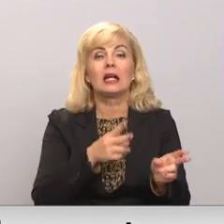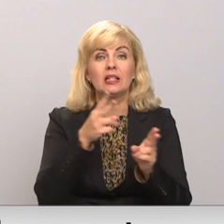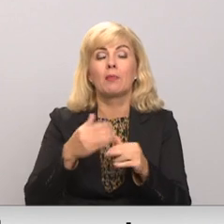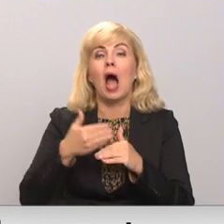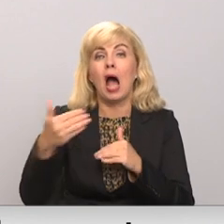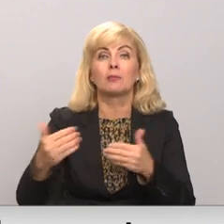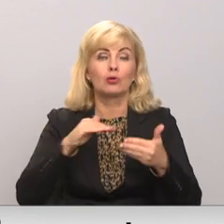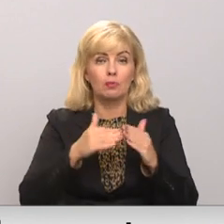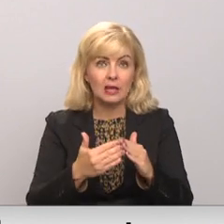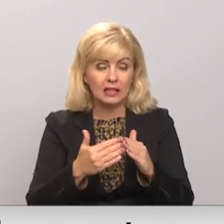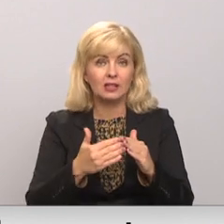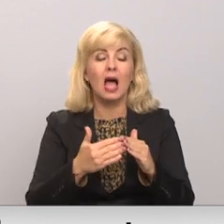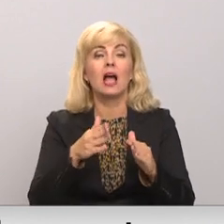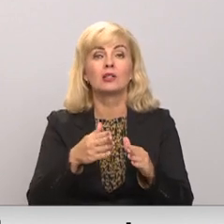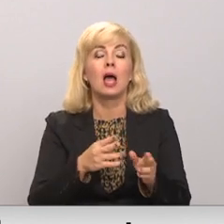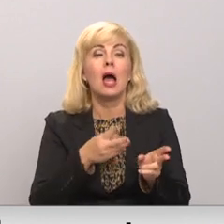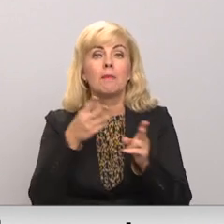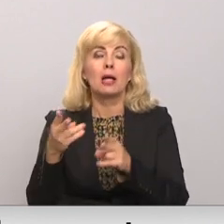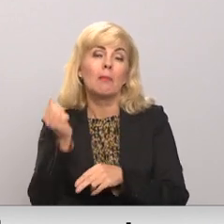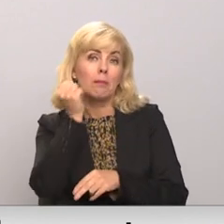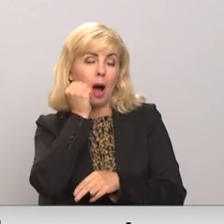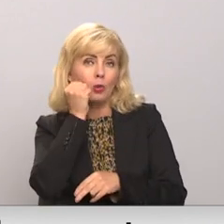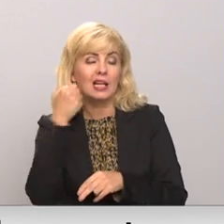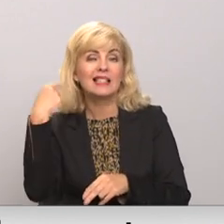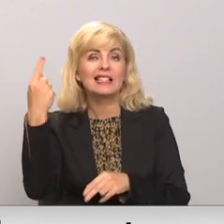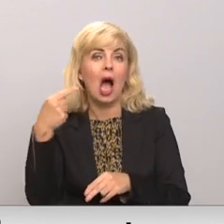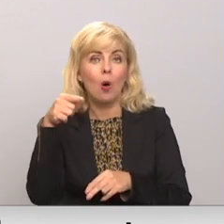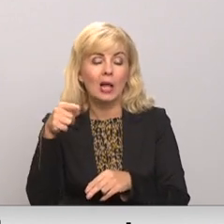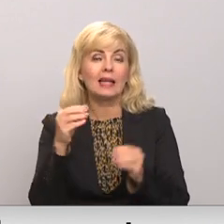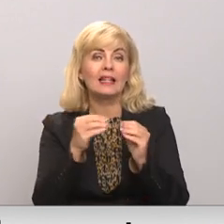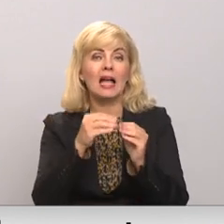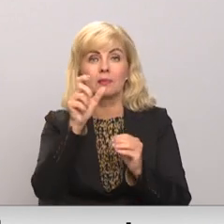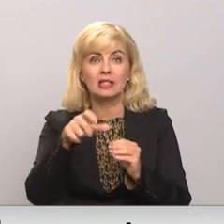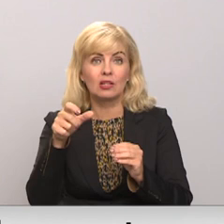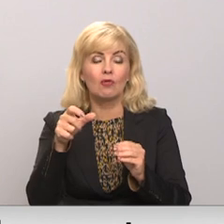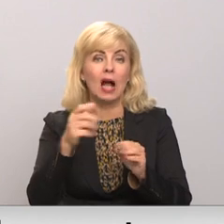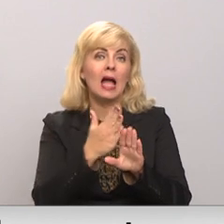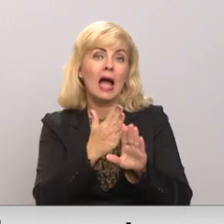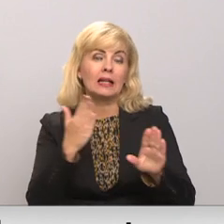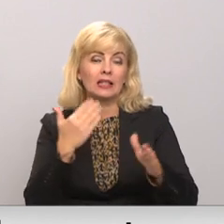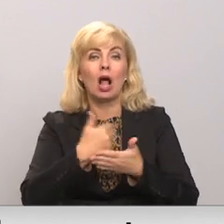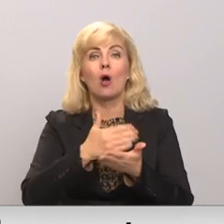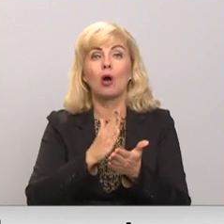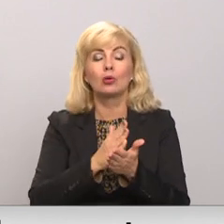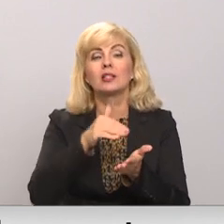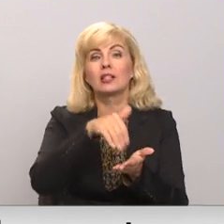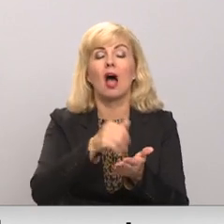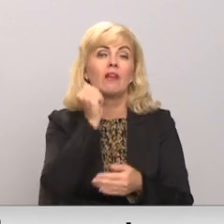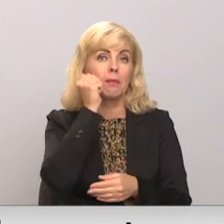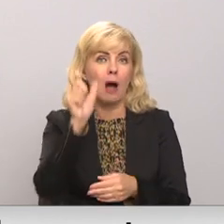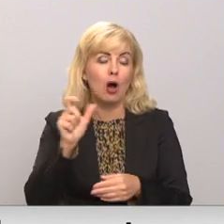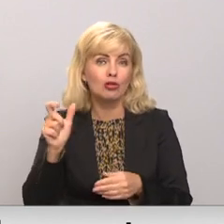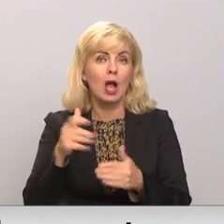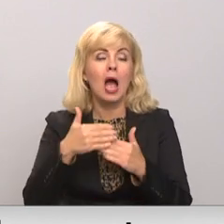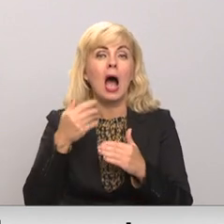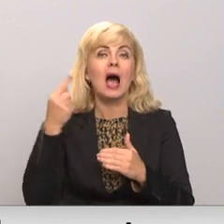Šorīt medicīniskais treileris piestāja Bauskas novada Saulienē. Apmēram 10 cilvēku garajā rindā gan lielākoties stāvēja baušķinieki un